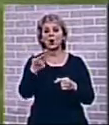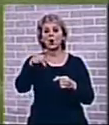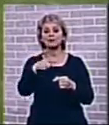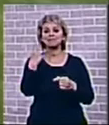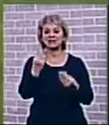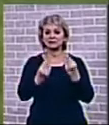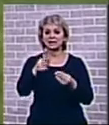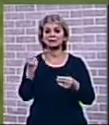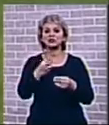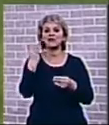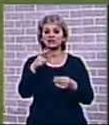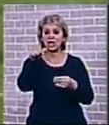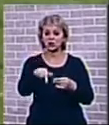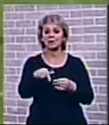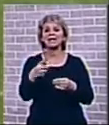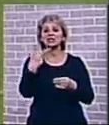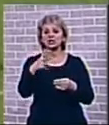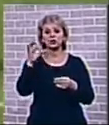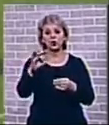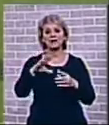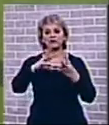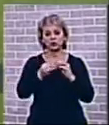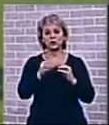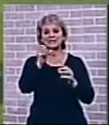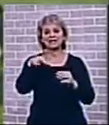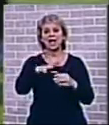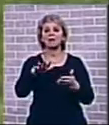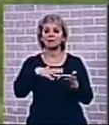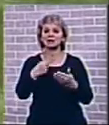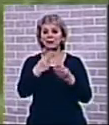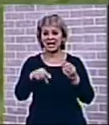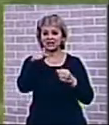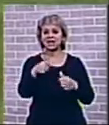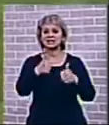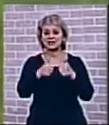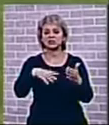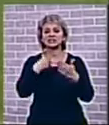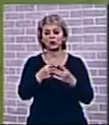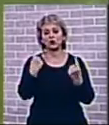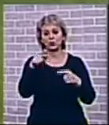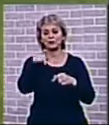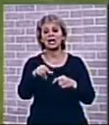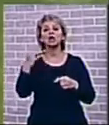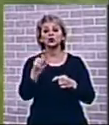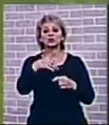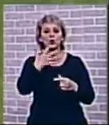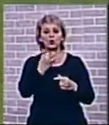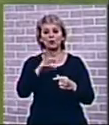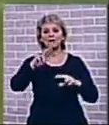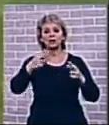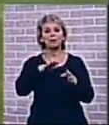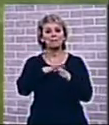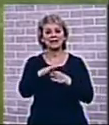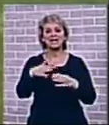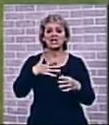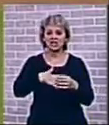первом тайме, еще пара во втором и 3-0 в итоге. СКА, увы, разгромно проигрывает сопернику в свой юбилей. Но история любого клуба полна